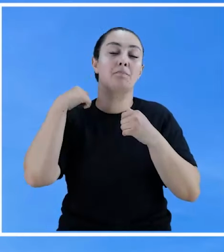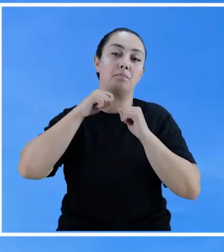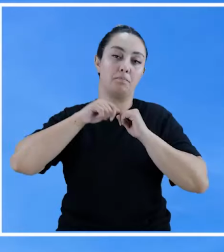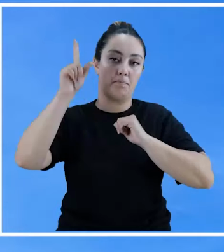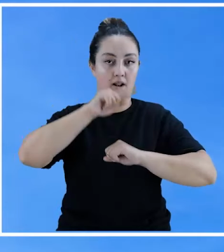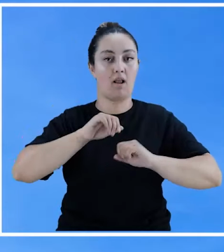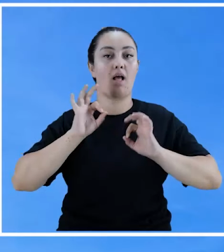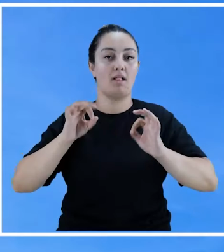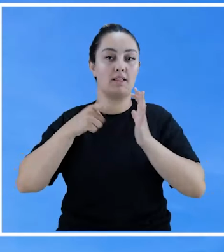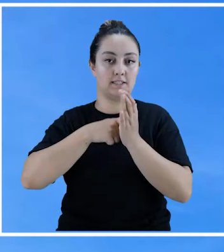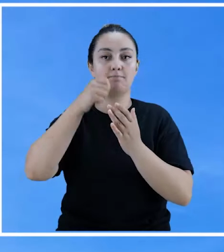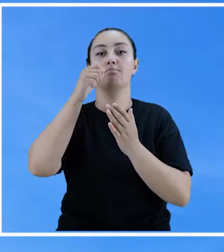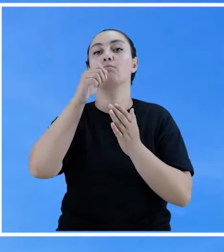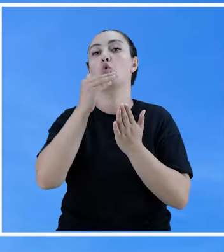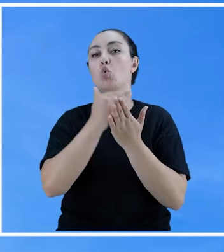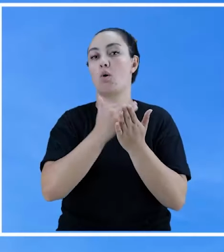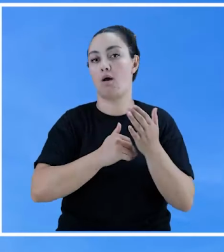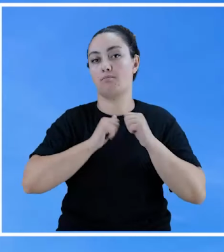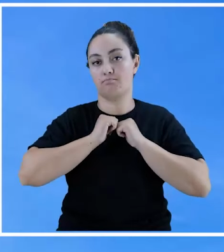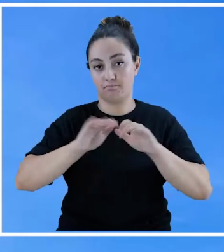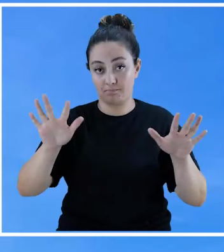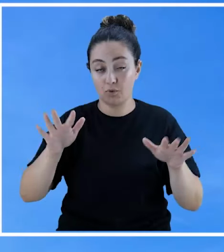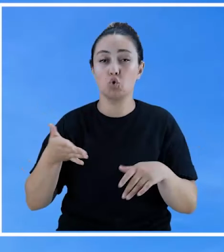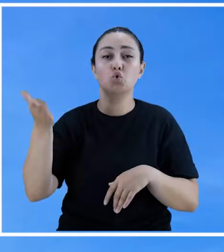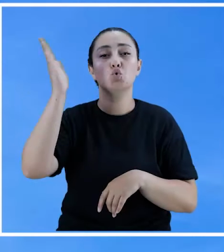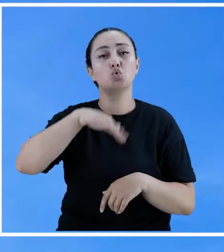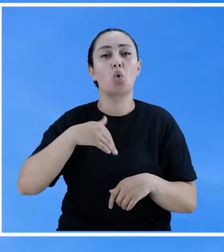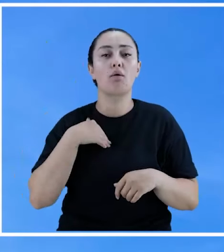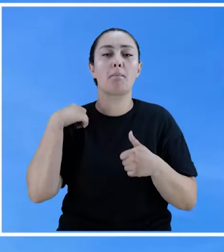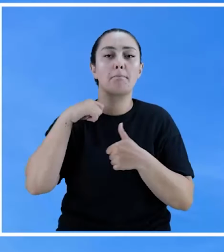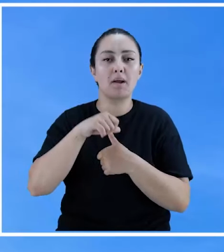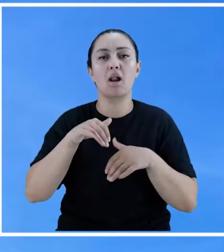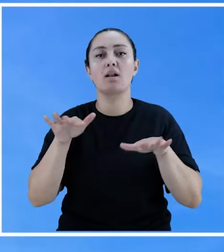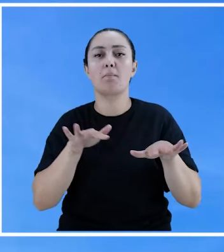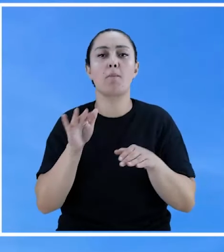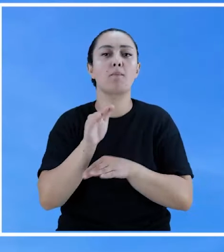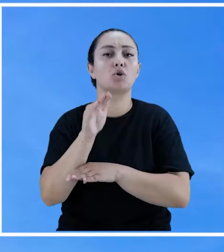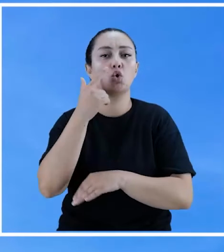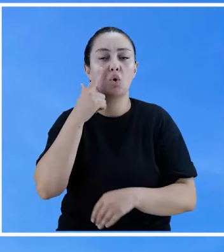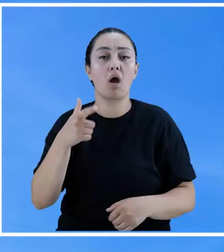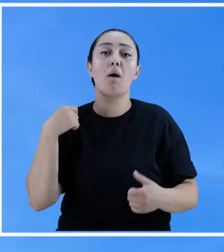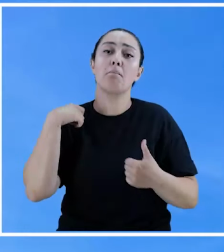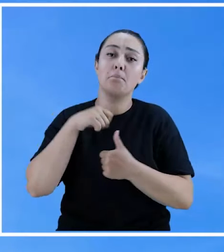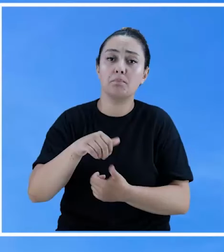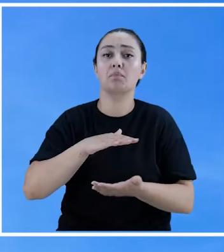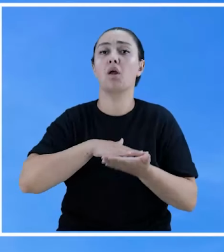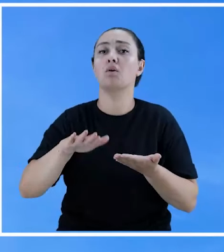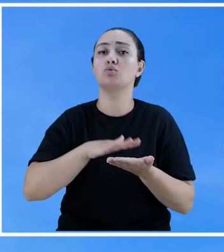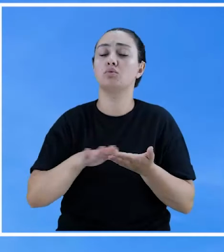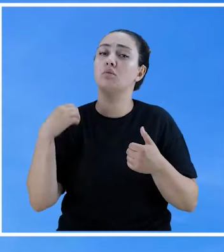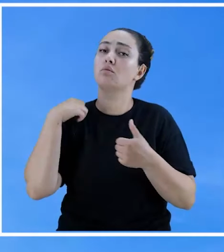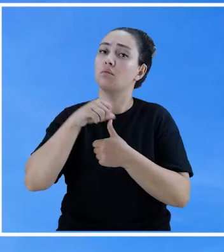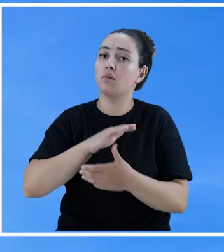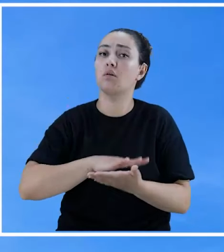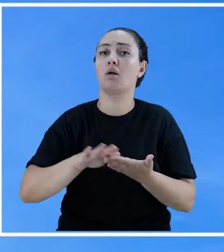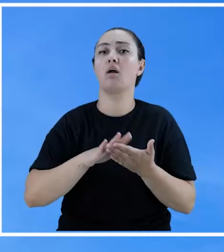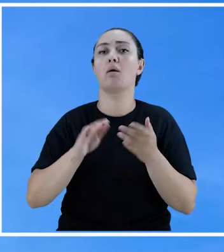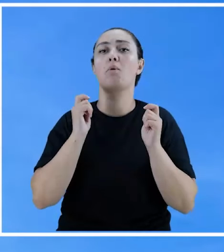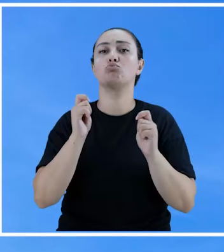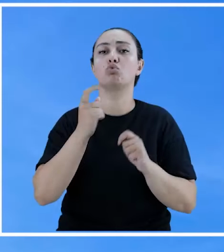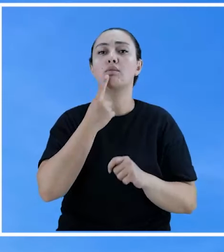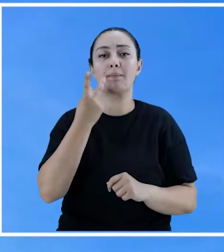yönetmeliği yayınlandı. Fakat daha sonra yaşadığımız depremler şunu gösterdi ki yine bazı revizyonlara ihtiyacımız